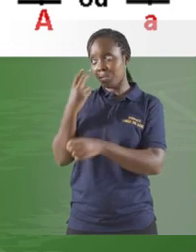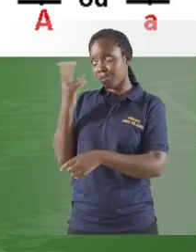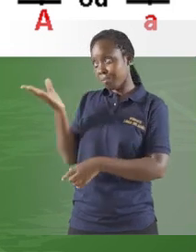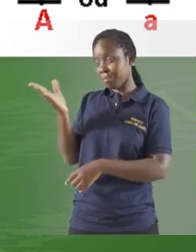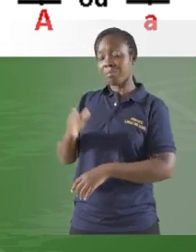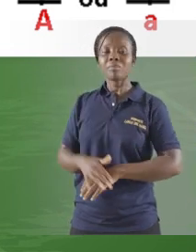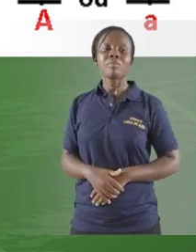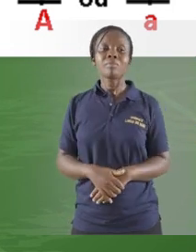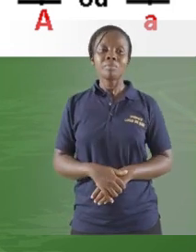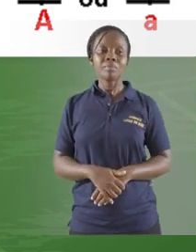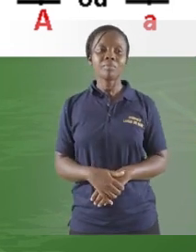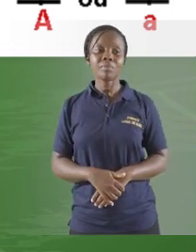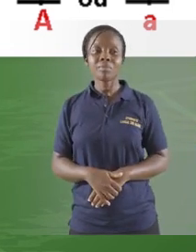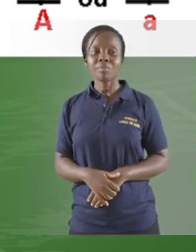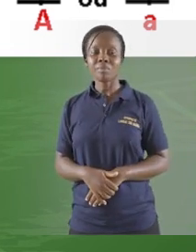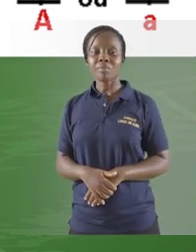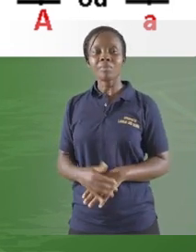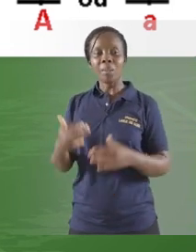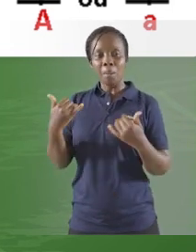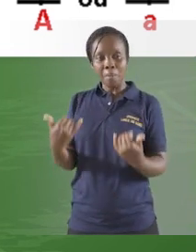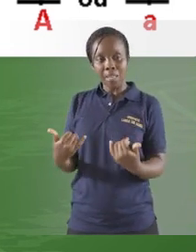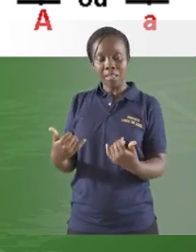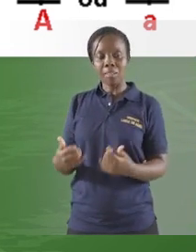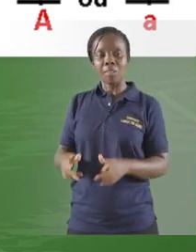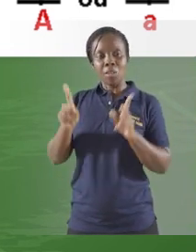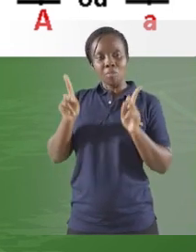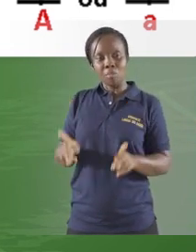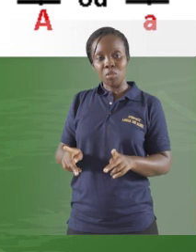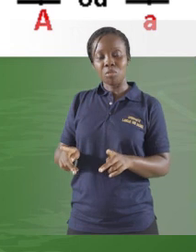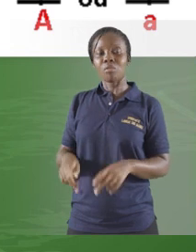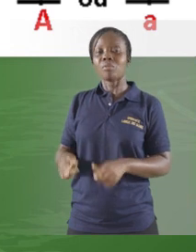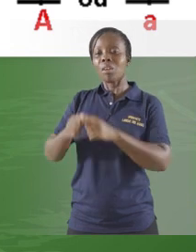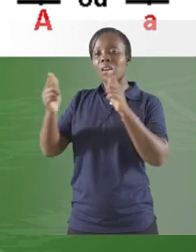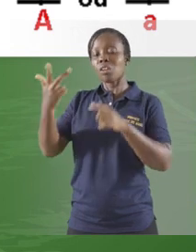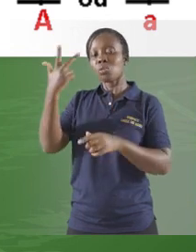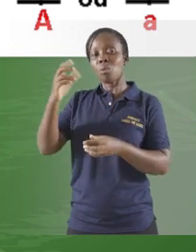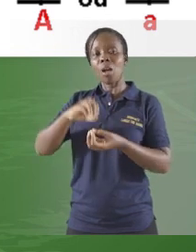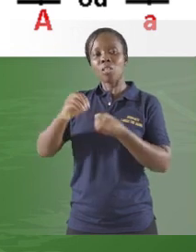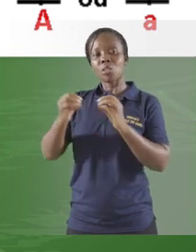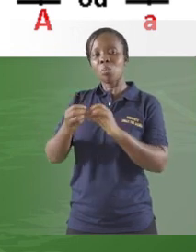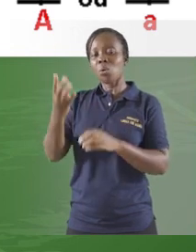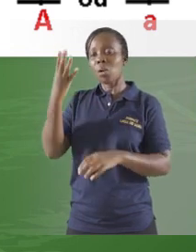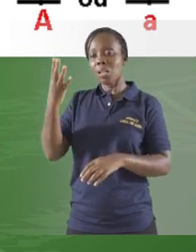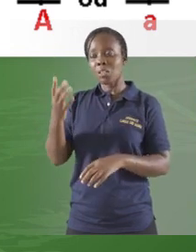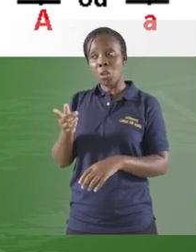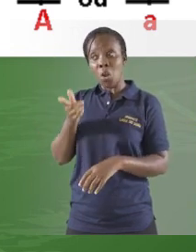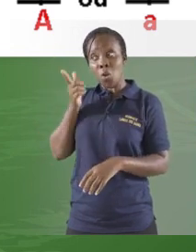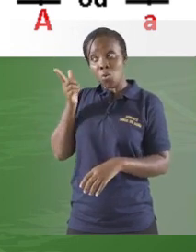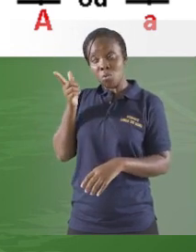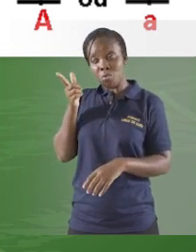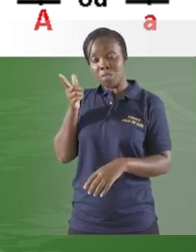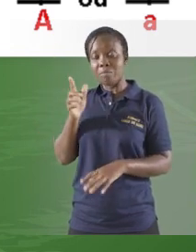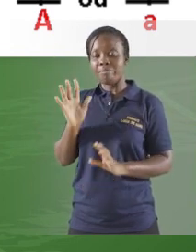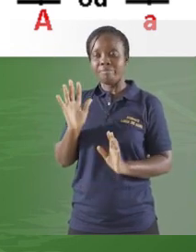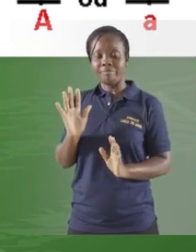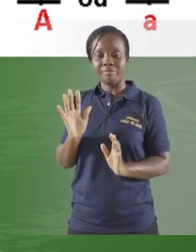L'individu grand 3, 4. Cet individu, n'étant pas albinos, a deux